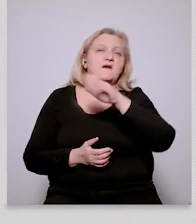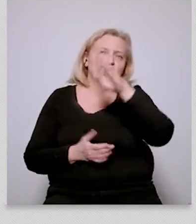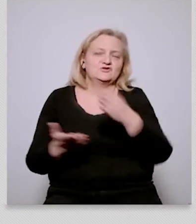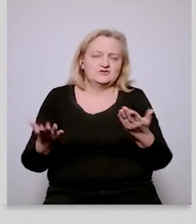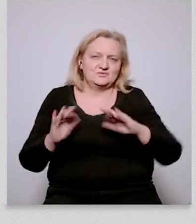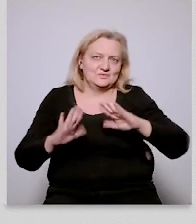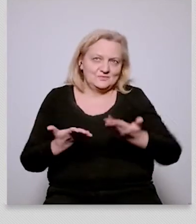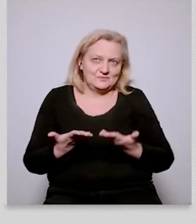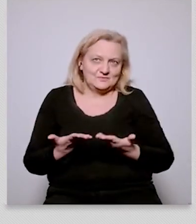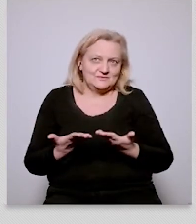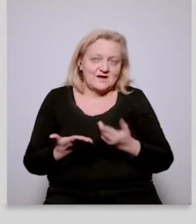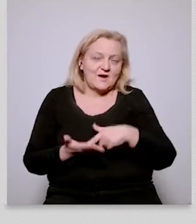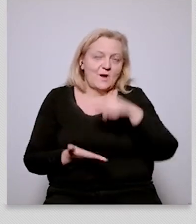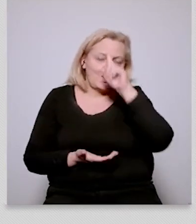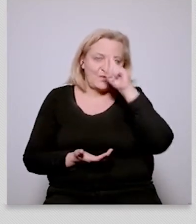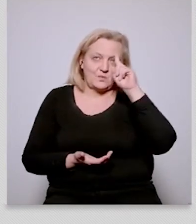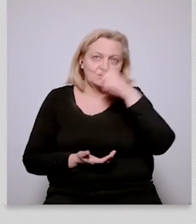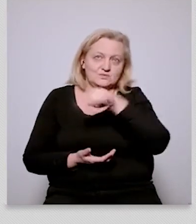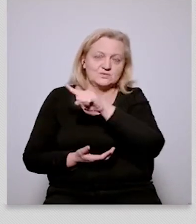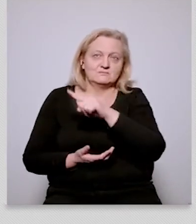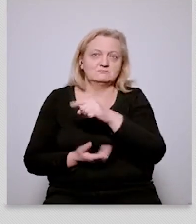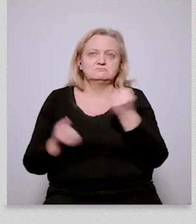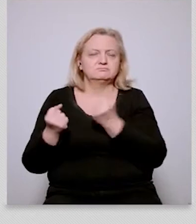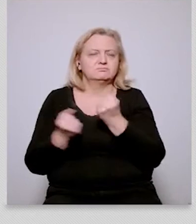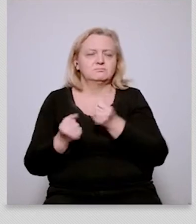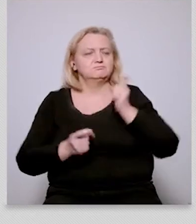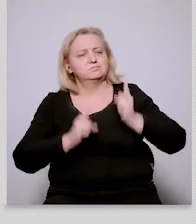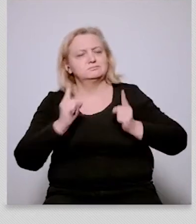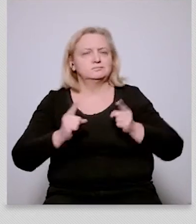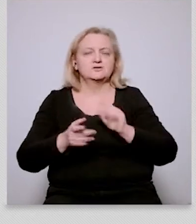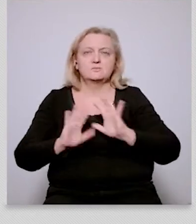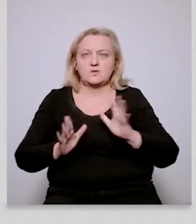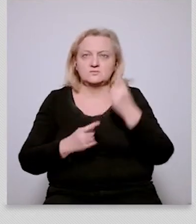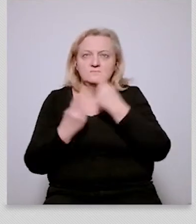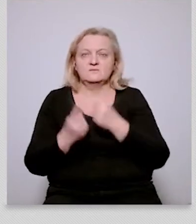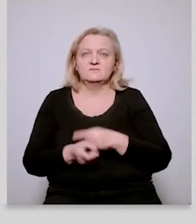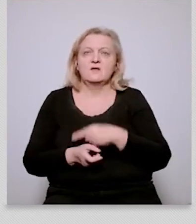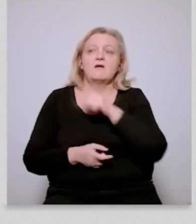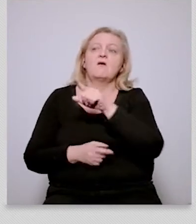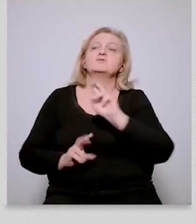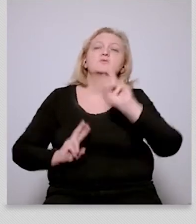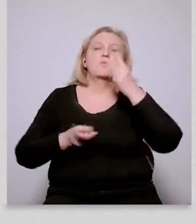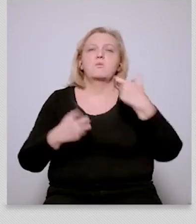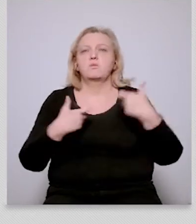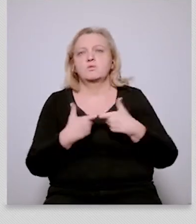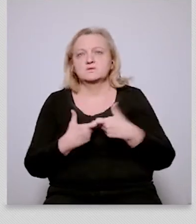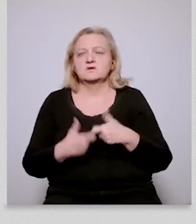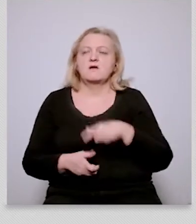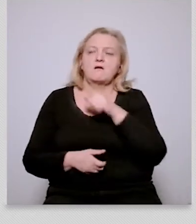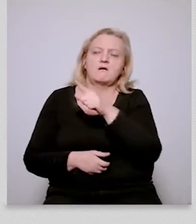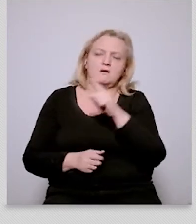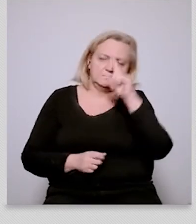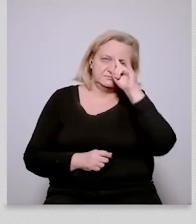ludzie o autorytarnym podejściu, oni są z Brukseli, oni nie mają